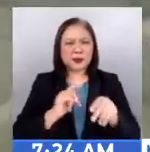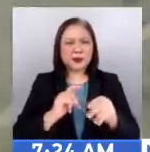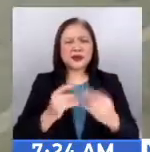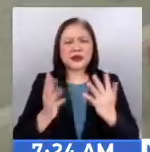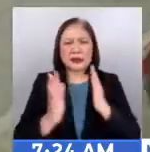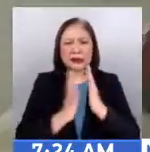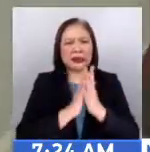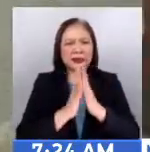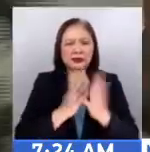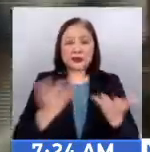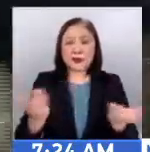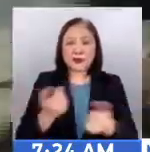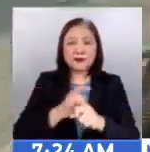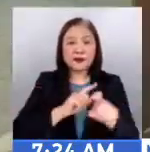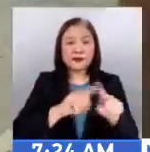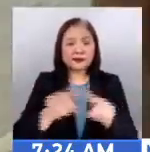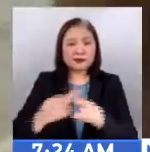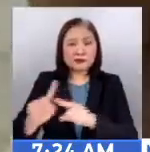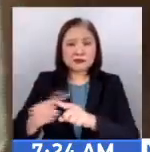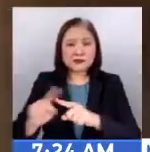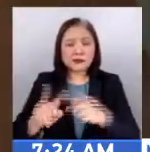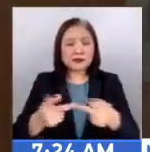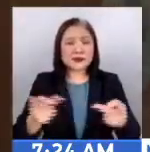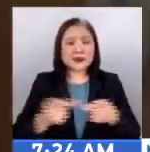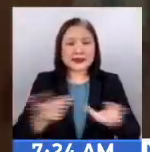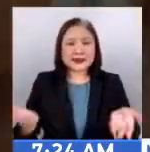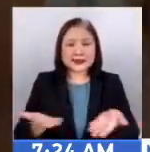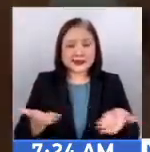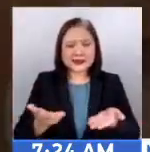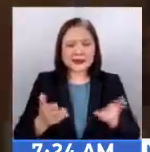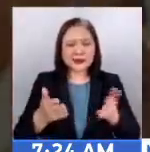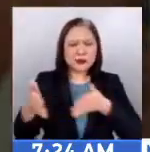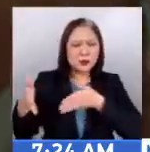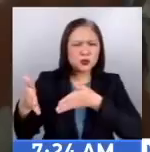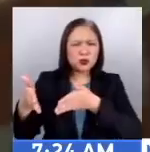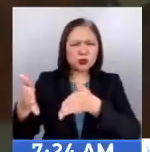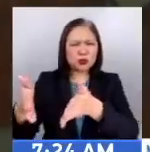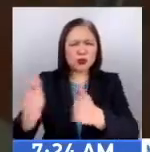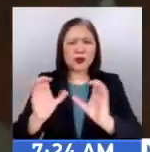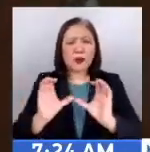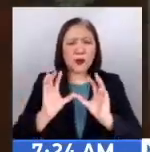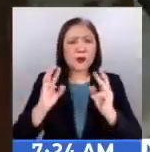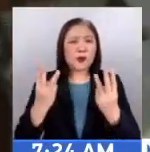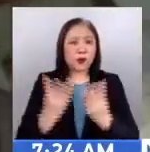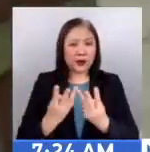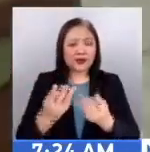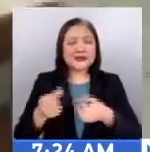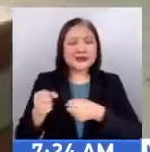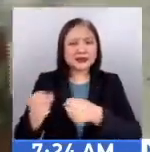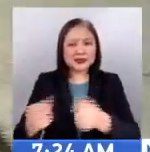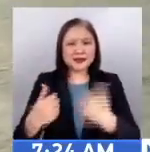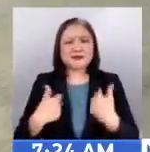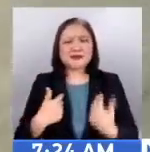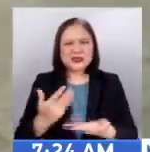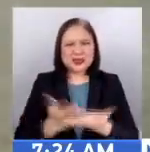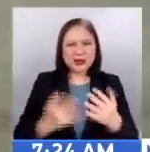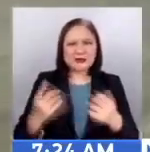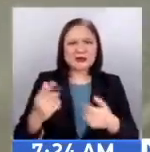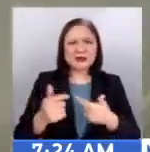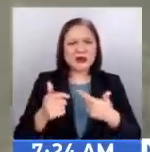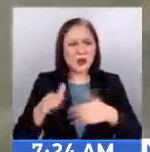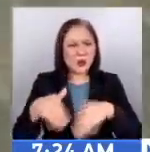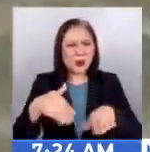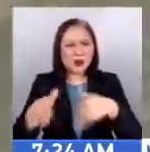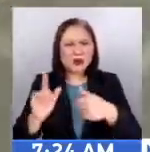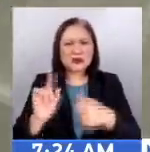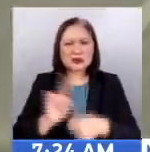sa iba't ibang lugar pa rin dito sa kahabaan ng Commonwealth. May mga nag-a-adjust, no? Naglalakad patungo